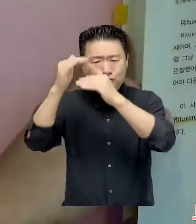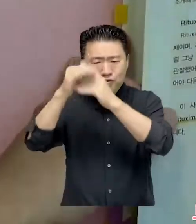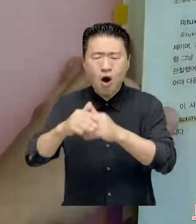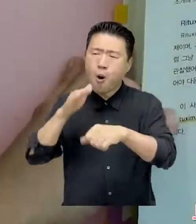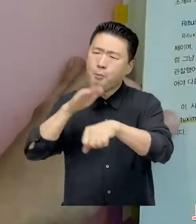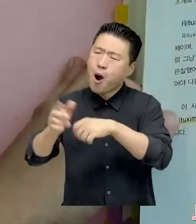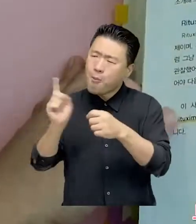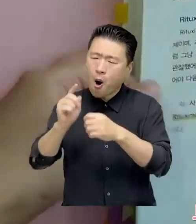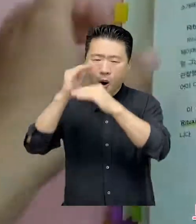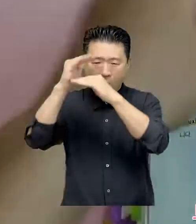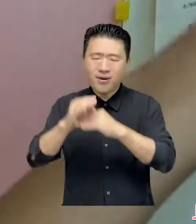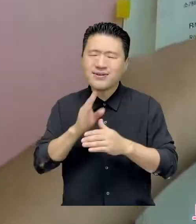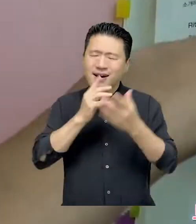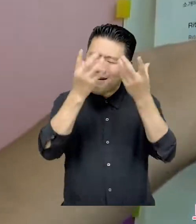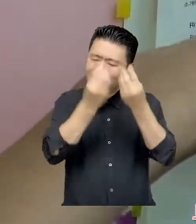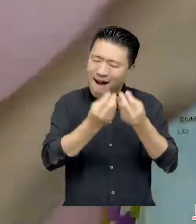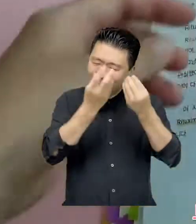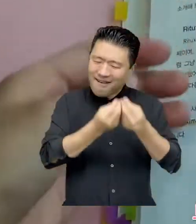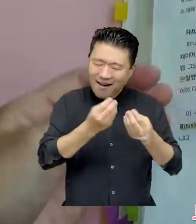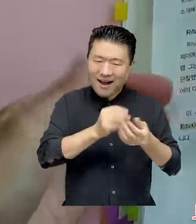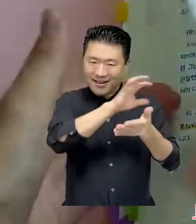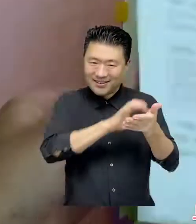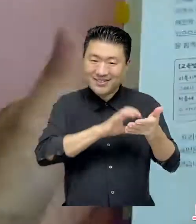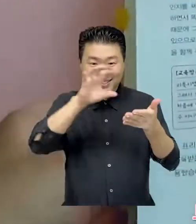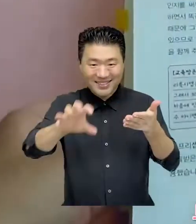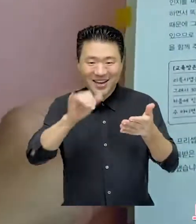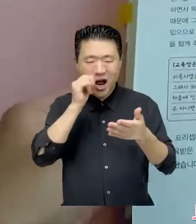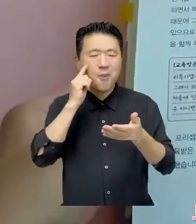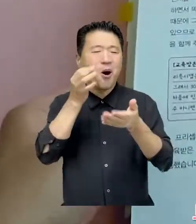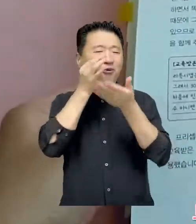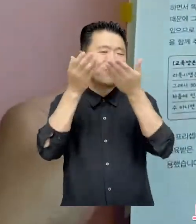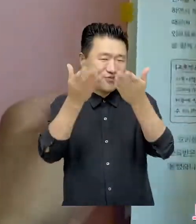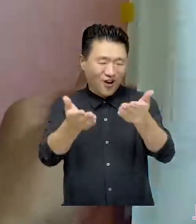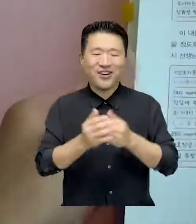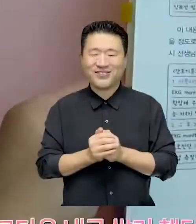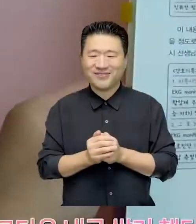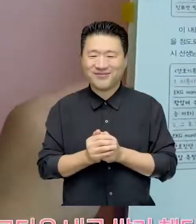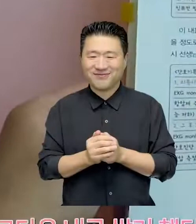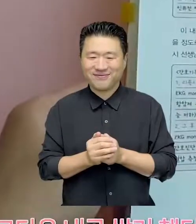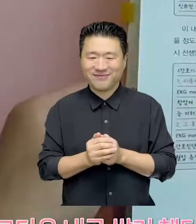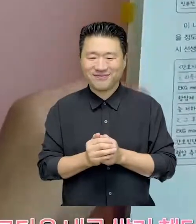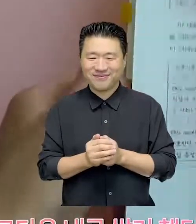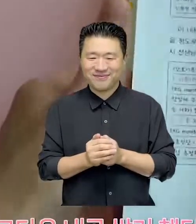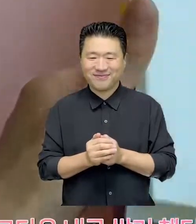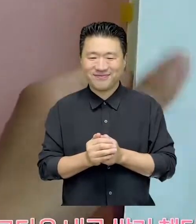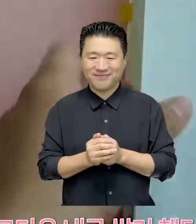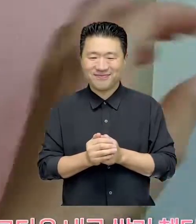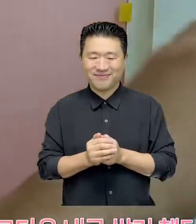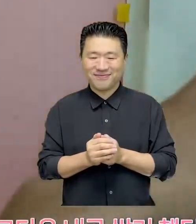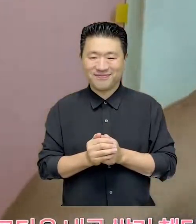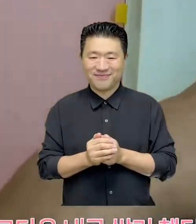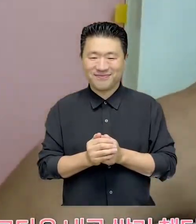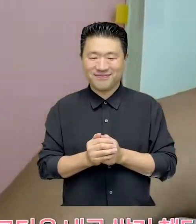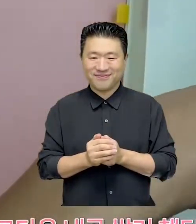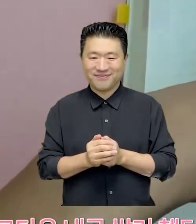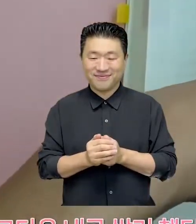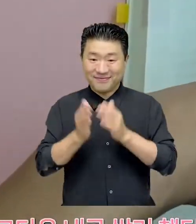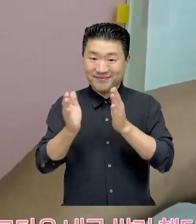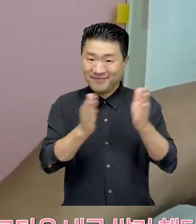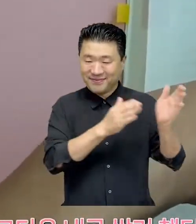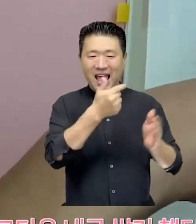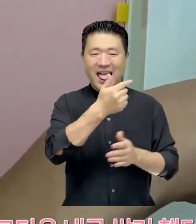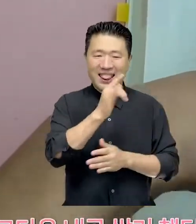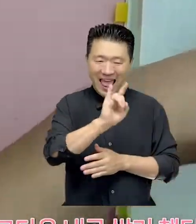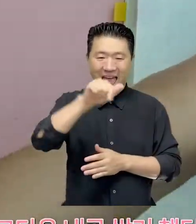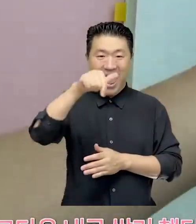어떤 식으로 정리했는지 실제 사례 같은 것도 보여드리면서 소개를 하고 있습니다.